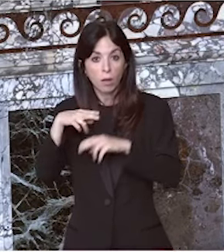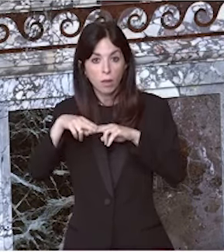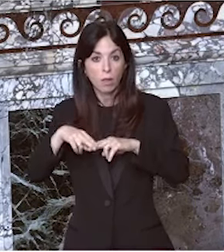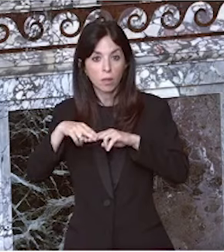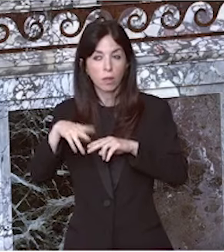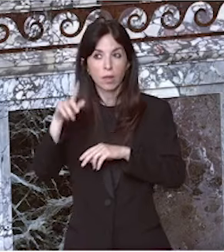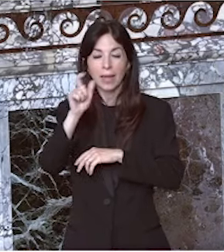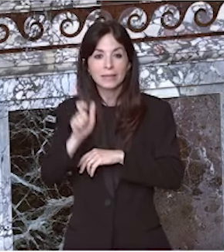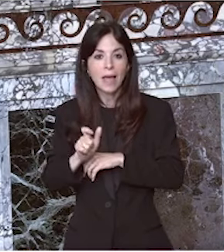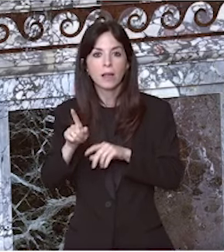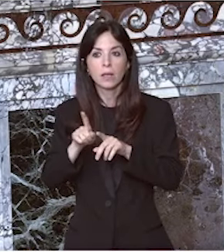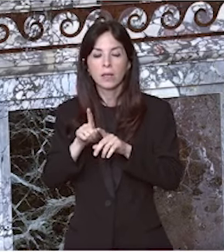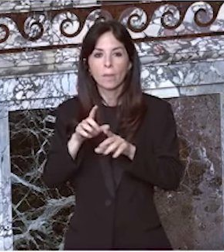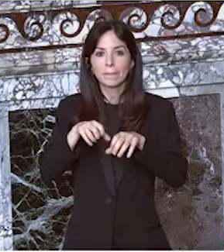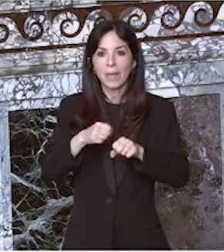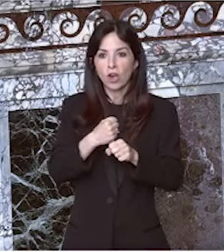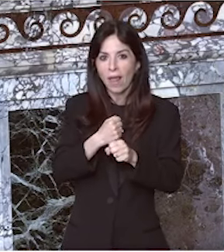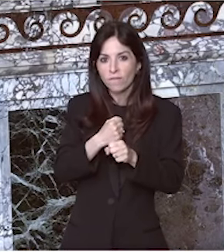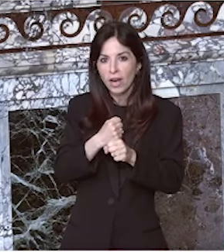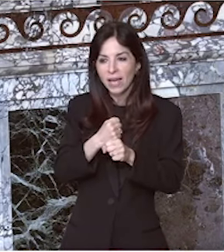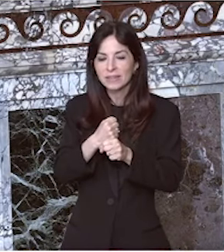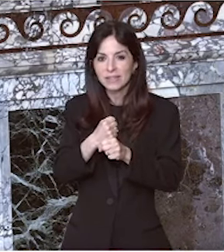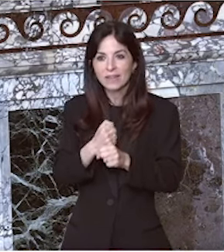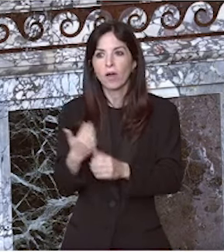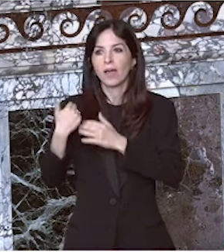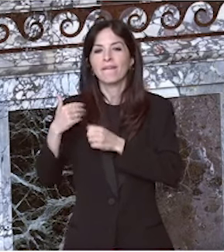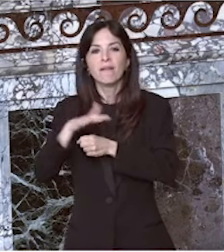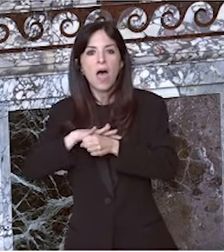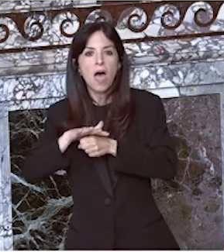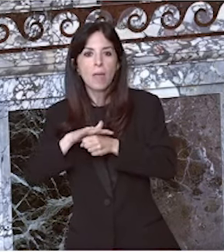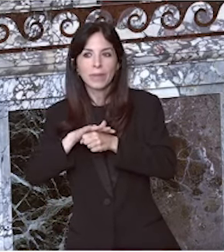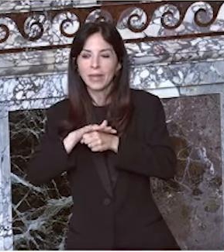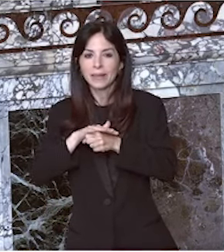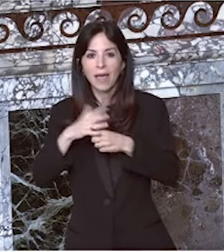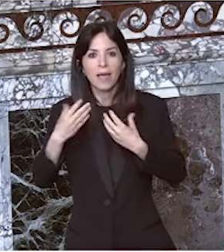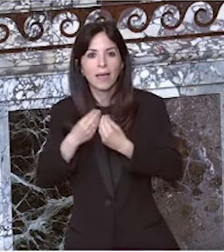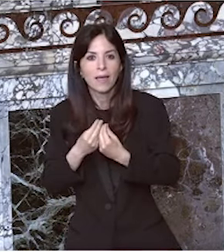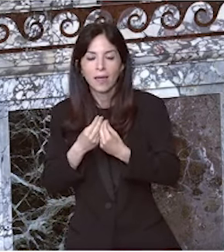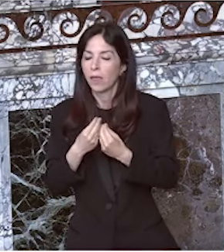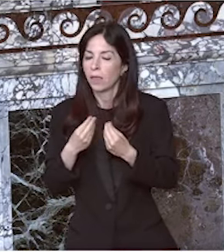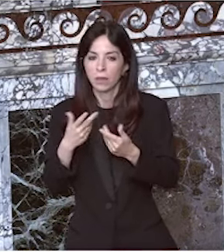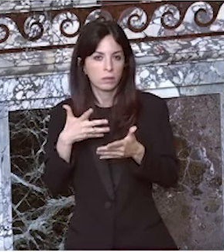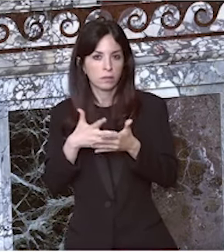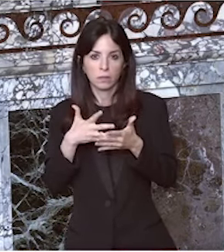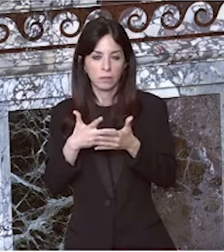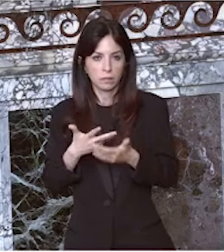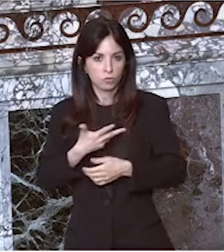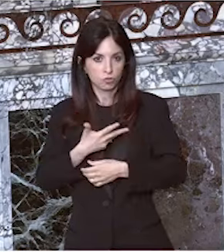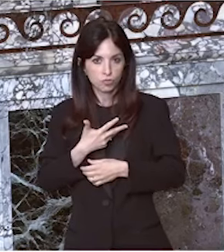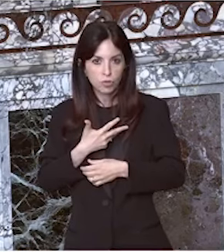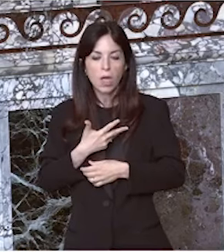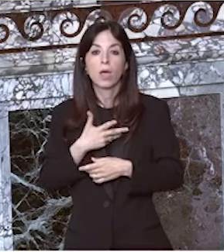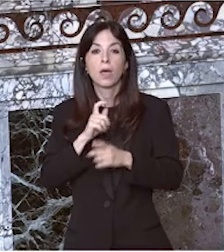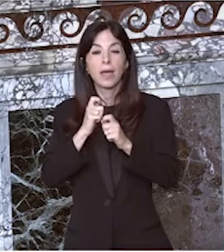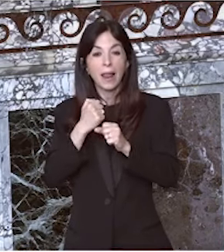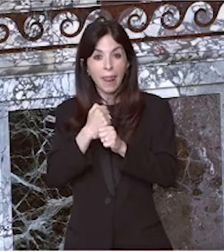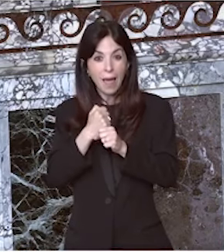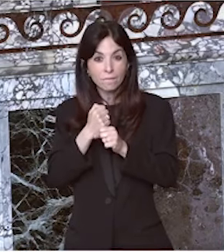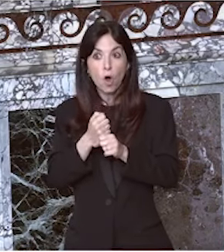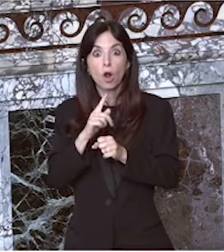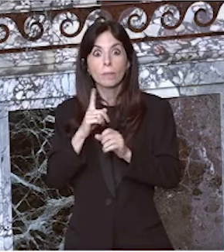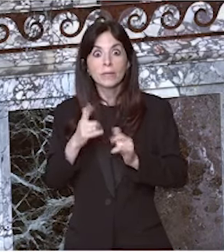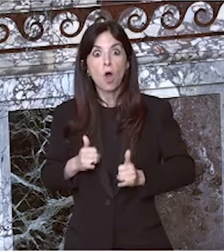è difficile conciliare impegno lavorativo e carichi familiari. L'abbandono del mercato del lavoro dopo la nascita del primo